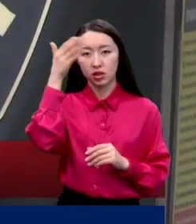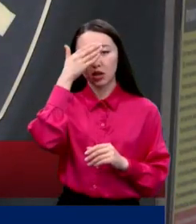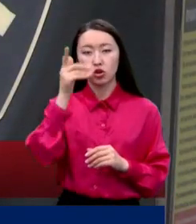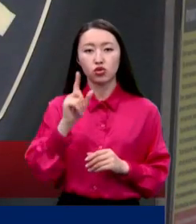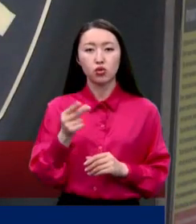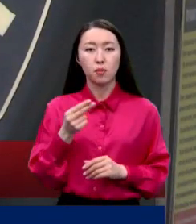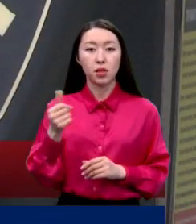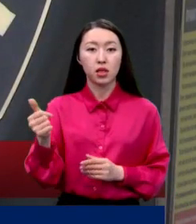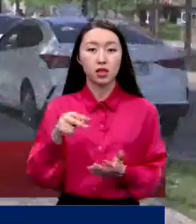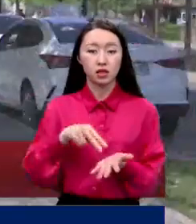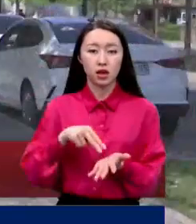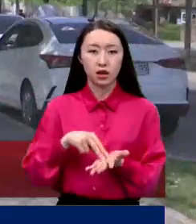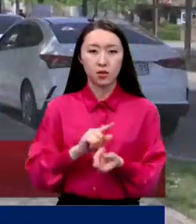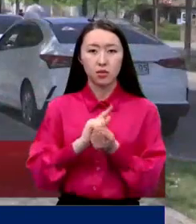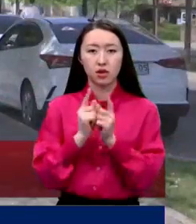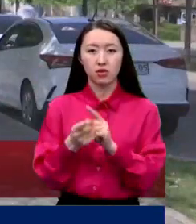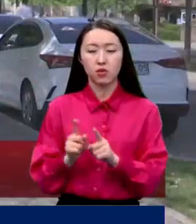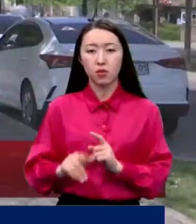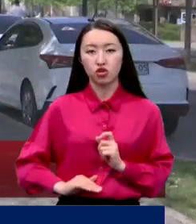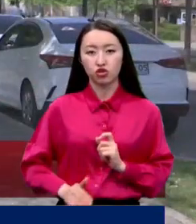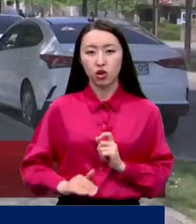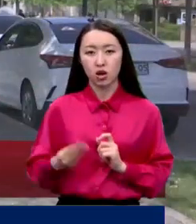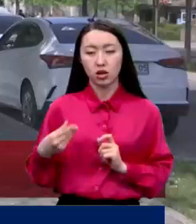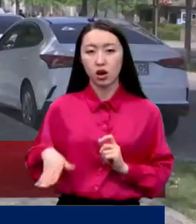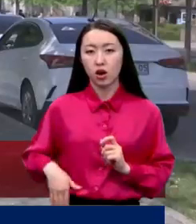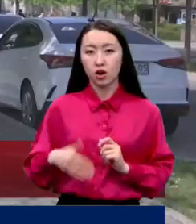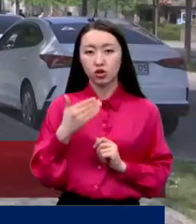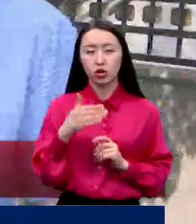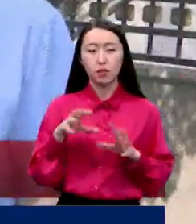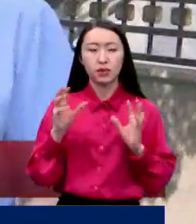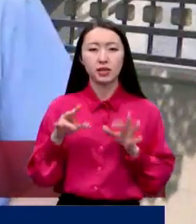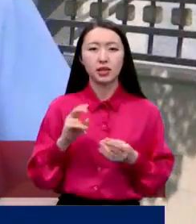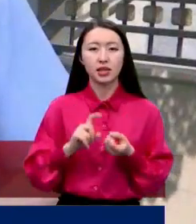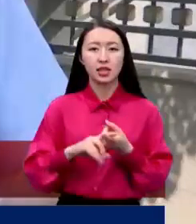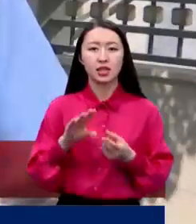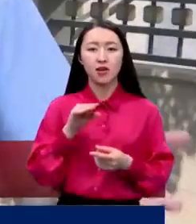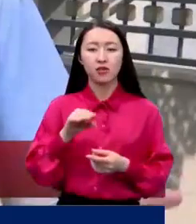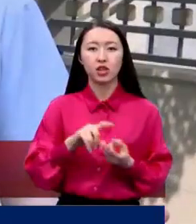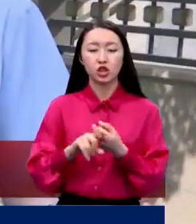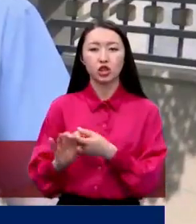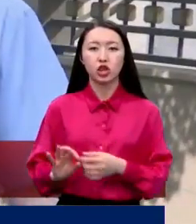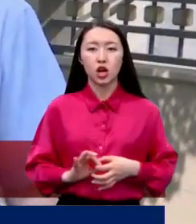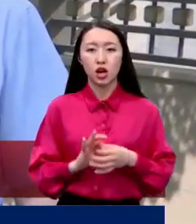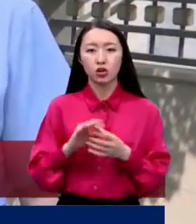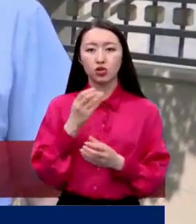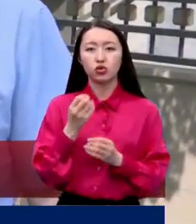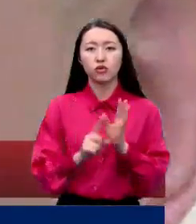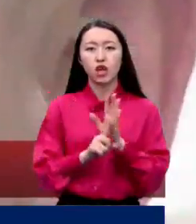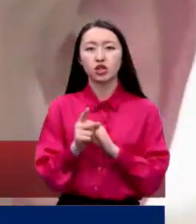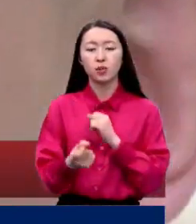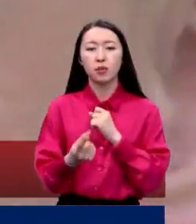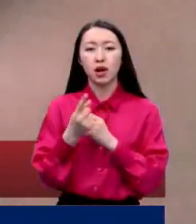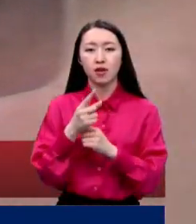платные парковки превратились в чей-то частный кошелек. Председатель независимого автомобильного союза Эдуард Эдоков еще в начале